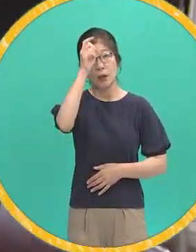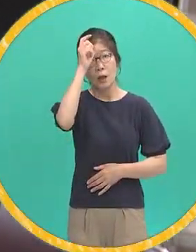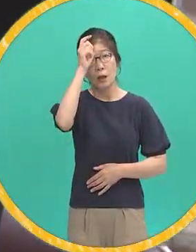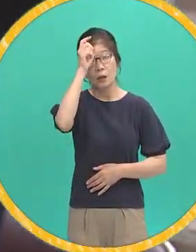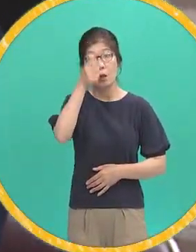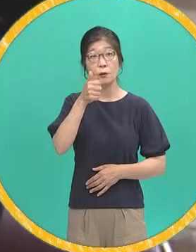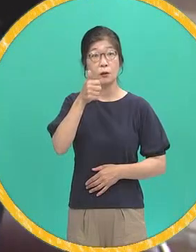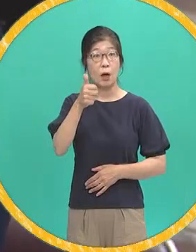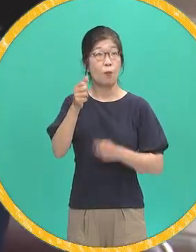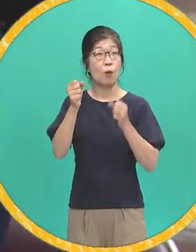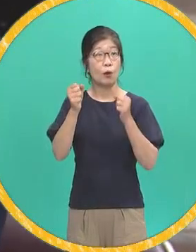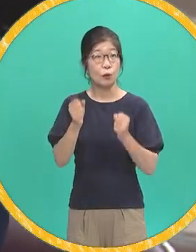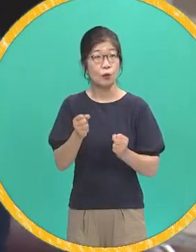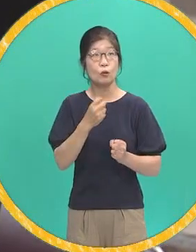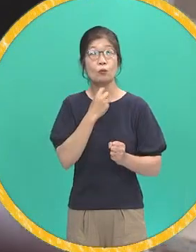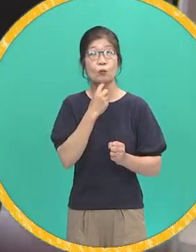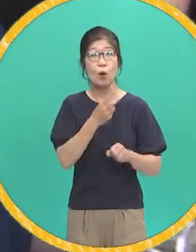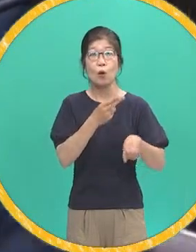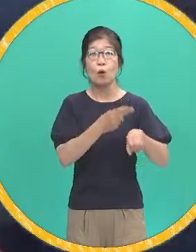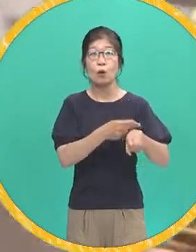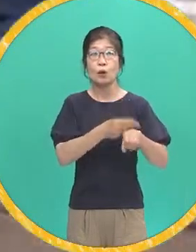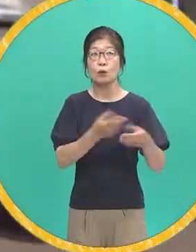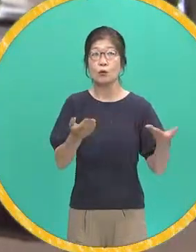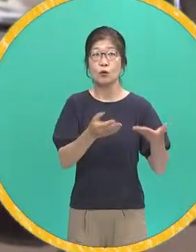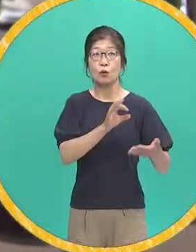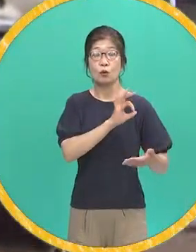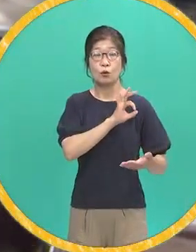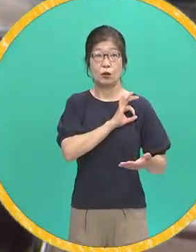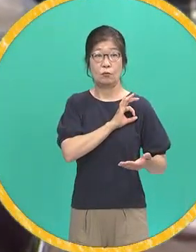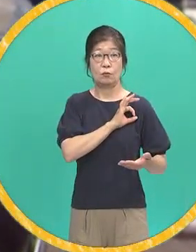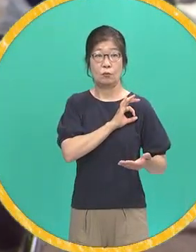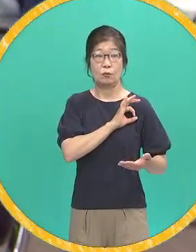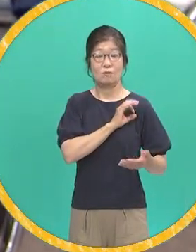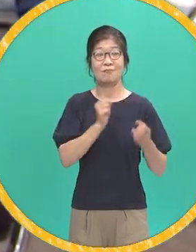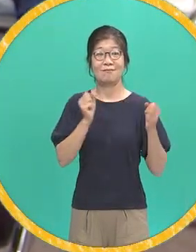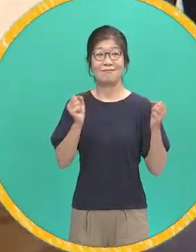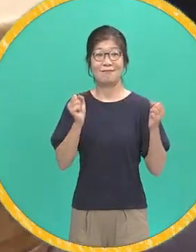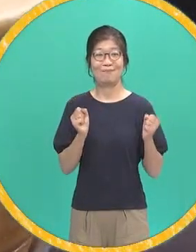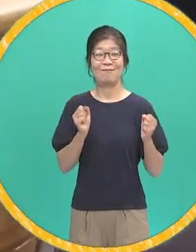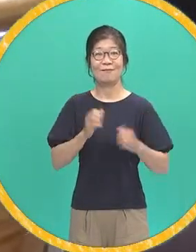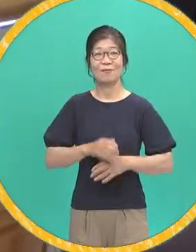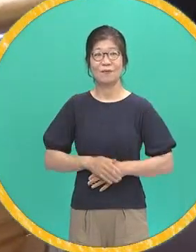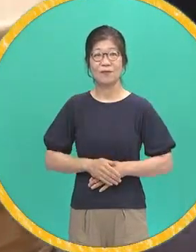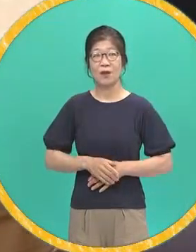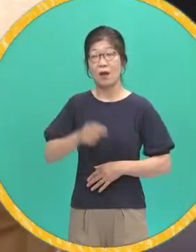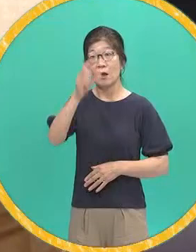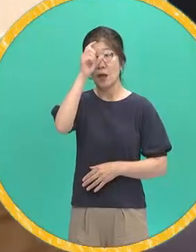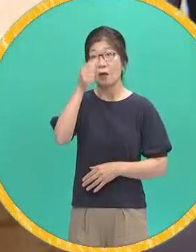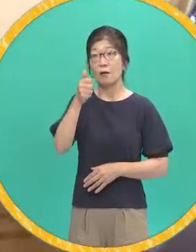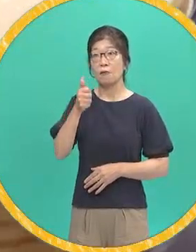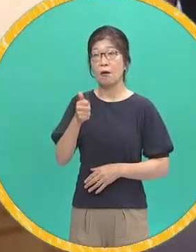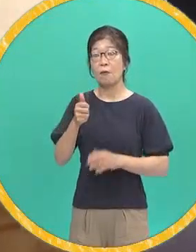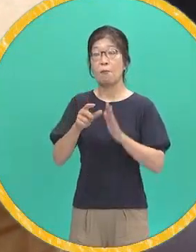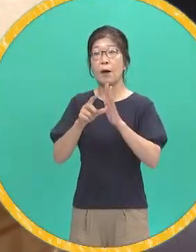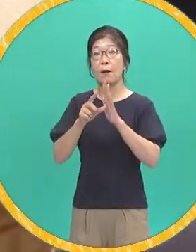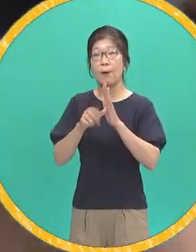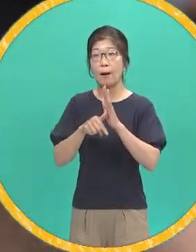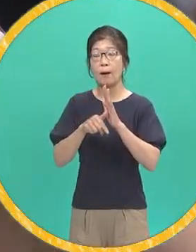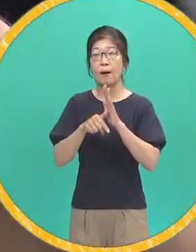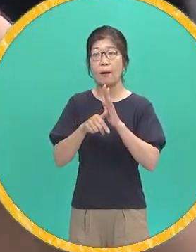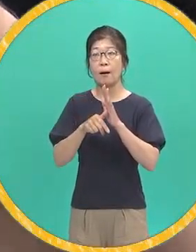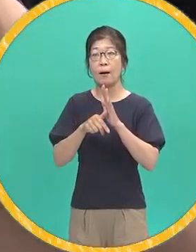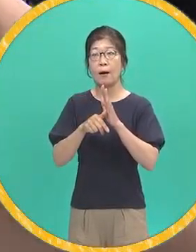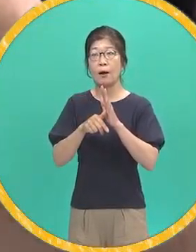警察官とですね技術職員の人たちがいます警察官の退任はです